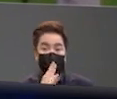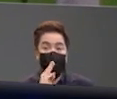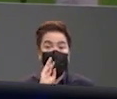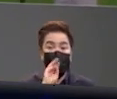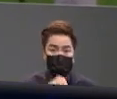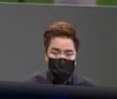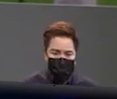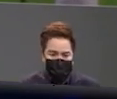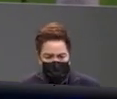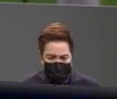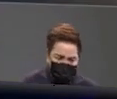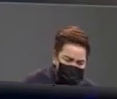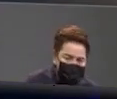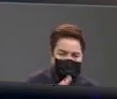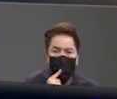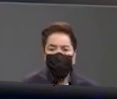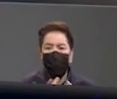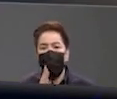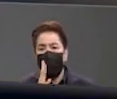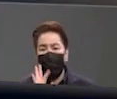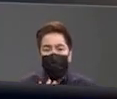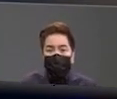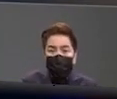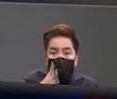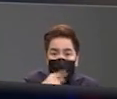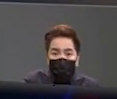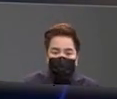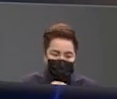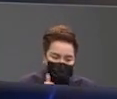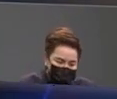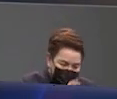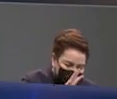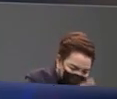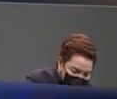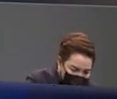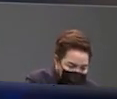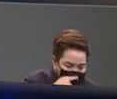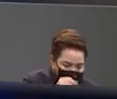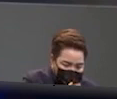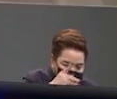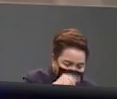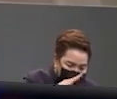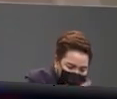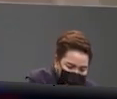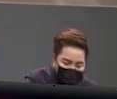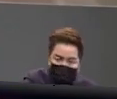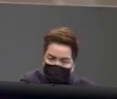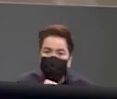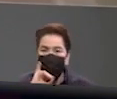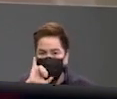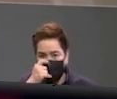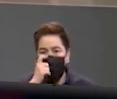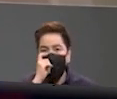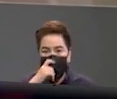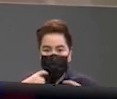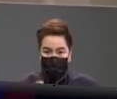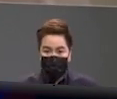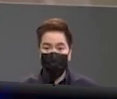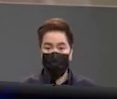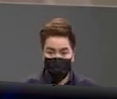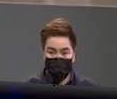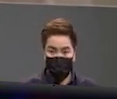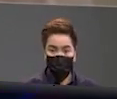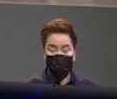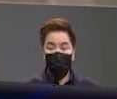สเปน 5800เยอรมัน3,000อังกฤษ2900แล้วก็บราซิลอีก